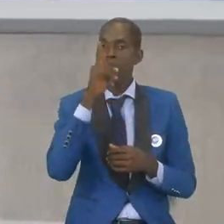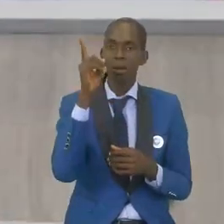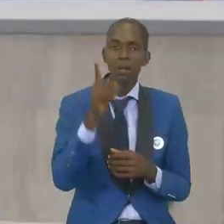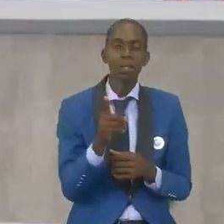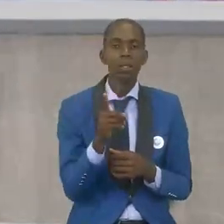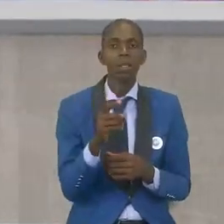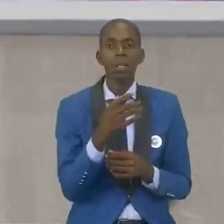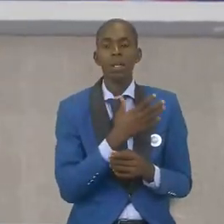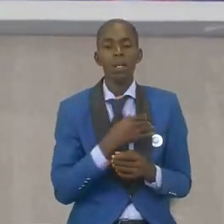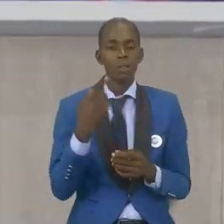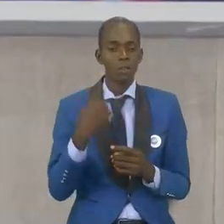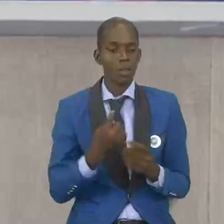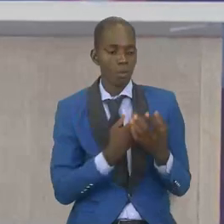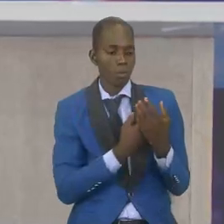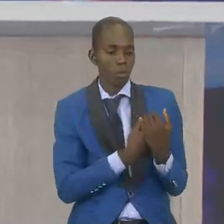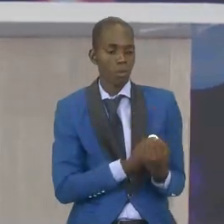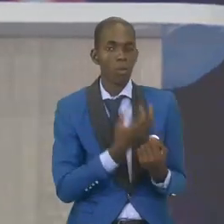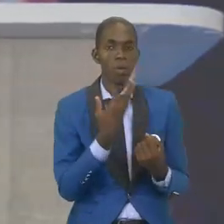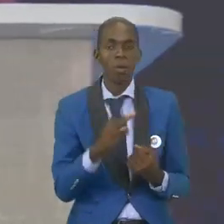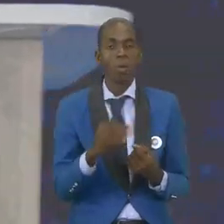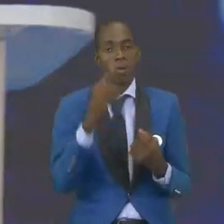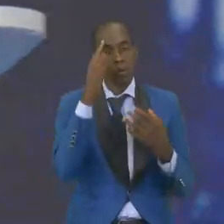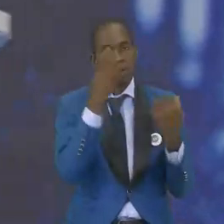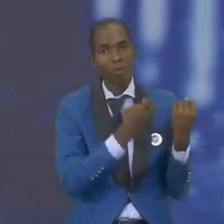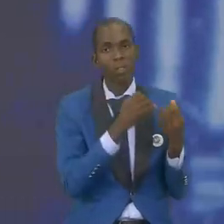la préservation que Daniel avait eue,